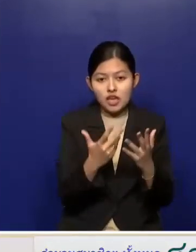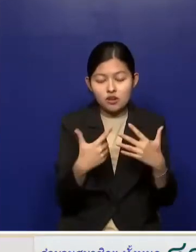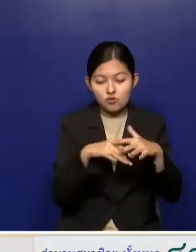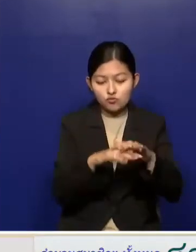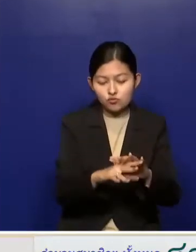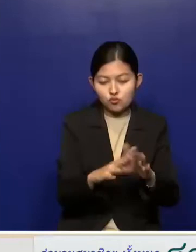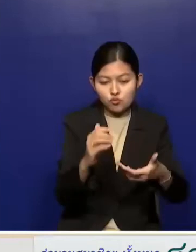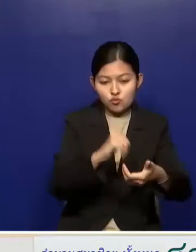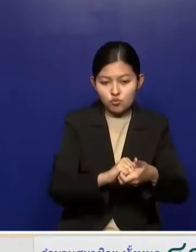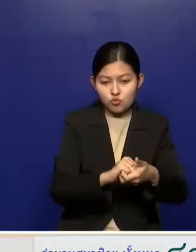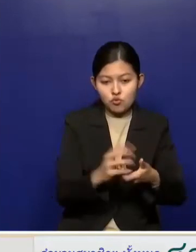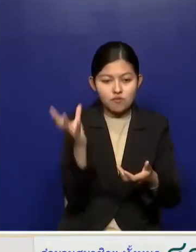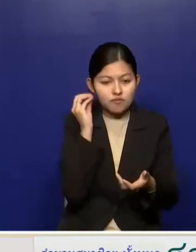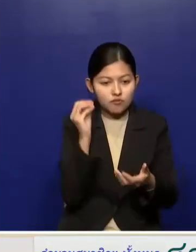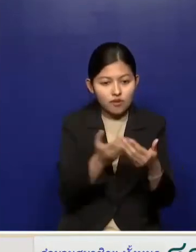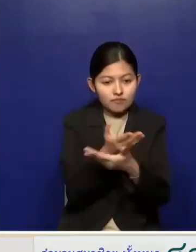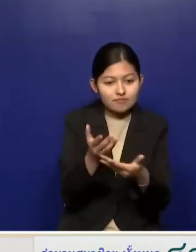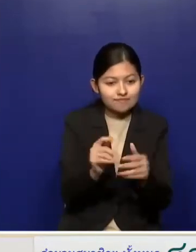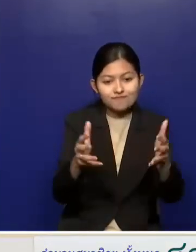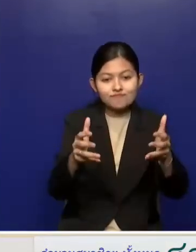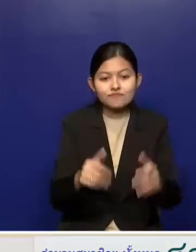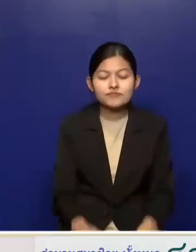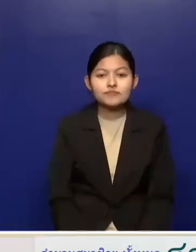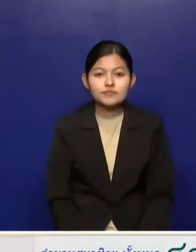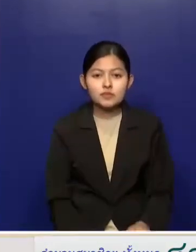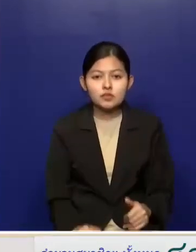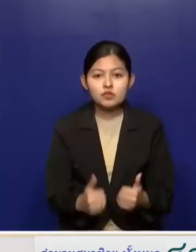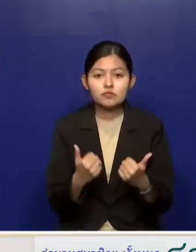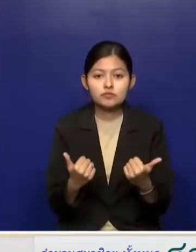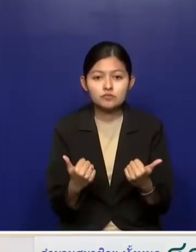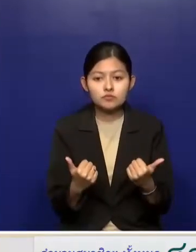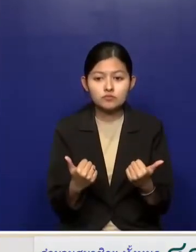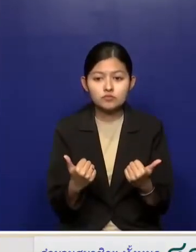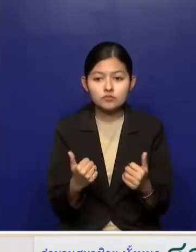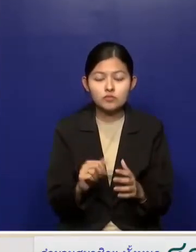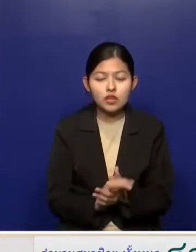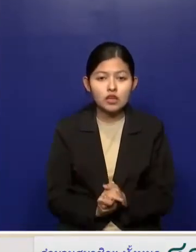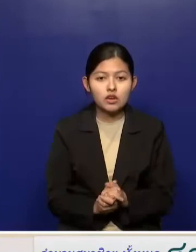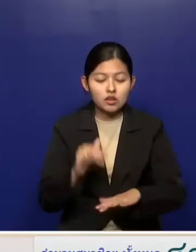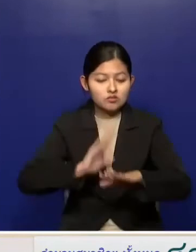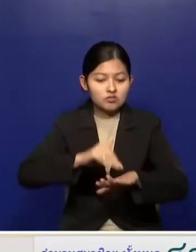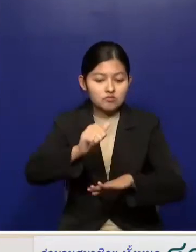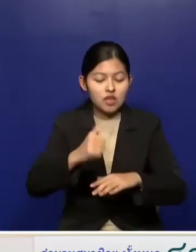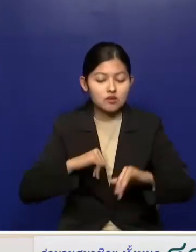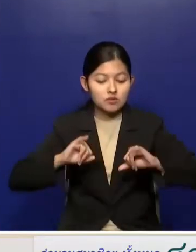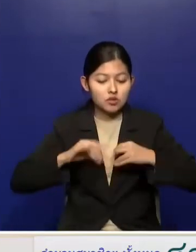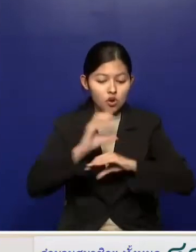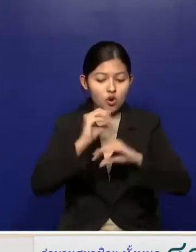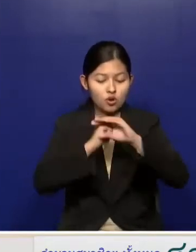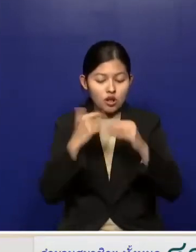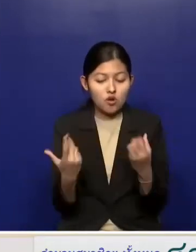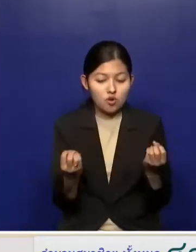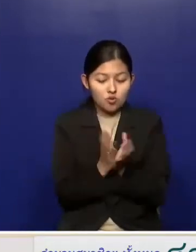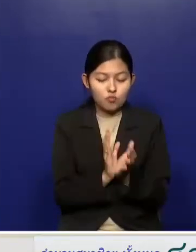ฟงคามคดเห็นอีกทงไม่ได้กำหนดให้ผู้เชี่ยวชาญที่ไมใช่เจ้าของโครงการหรอไมได้เปผู้ผกระทโยตรง